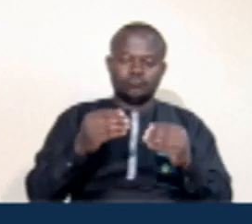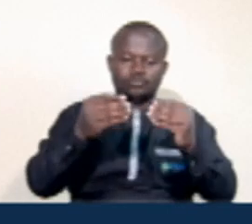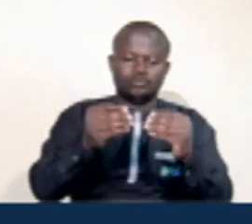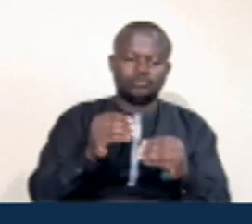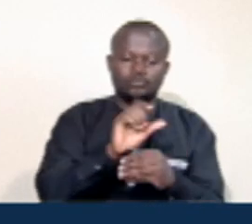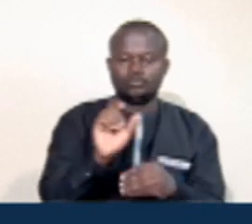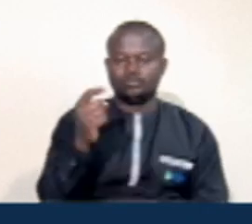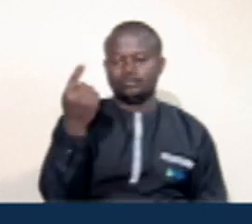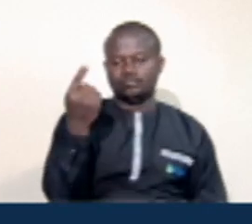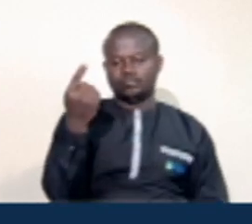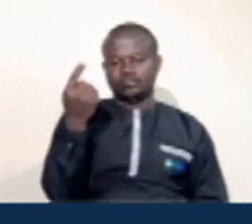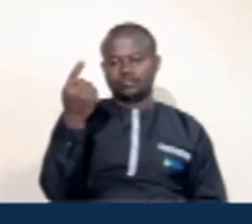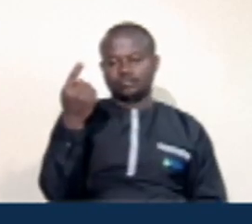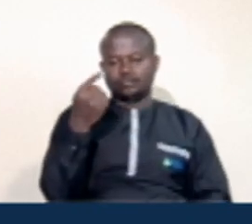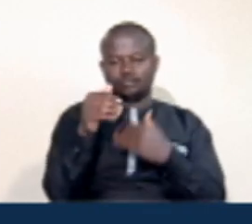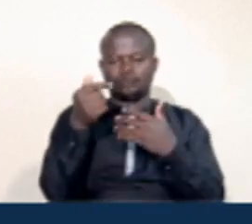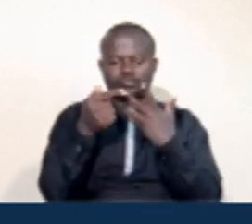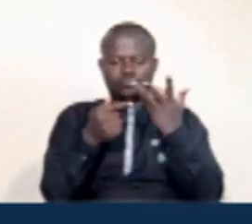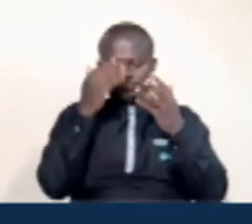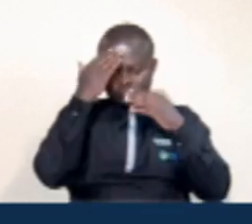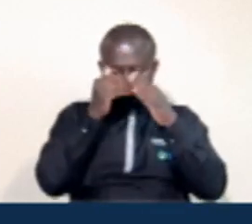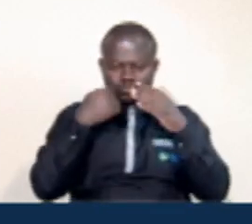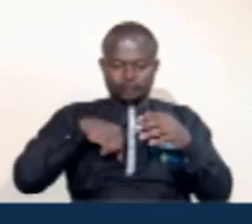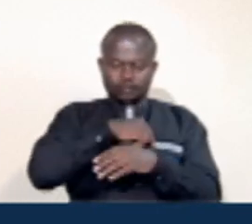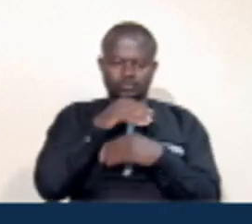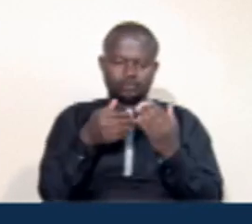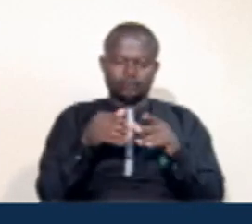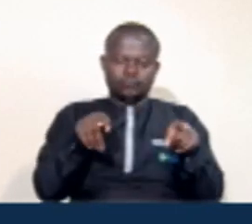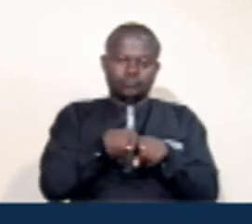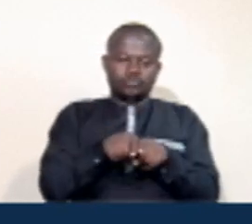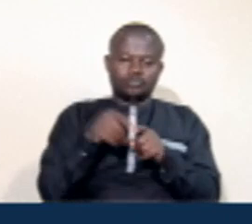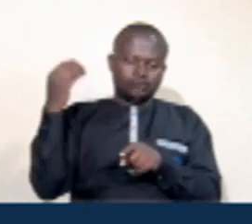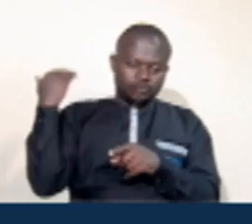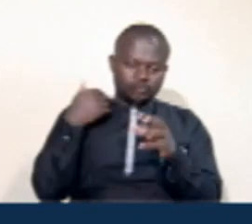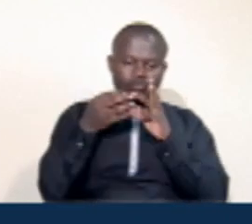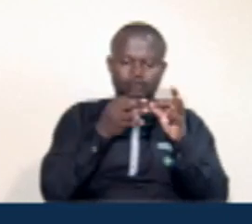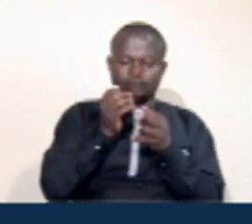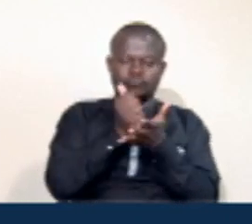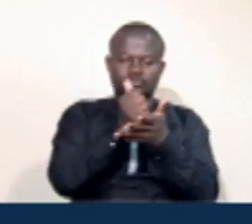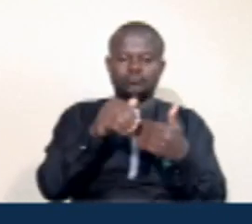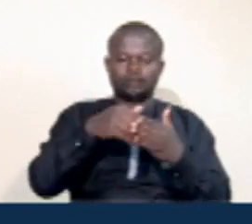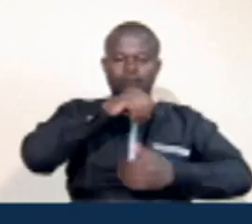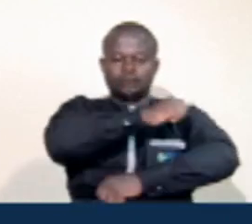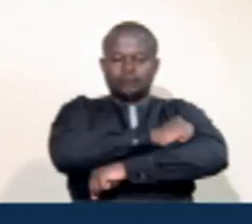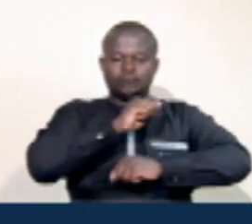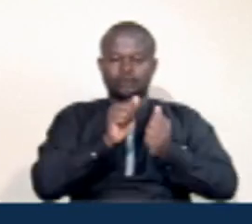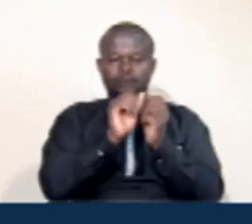aho icyumweru kimwe ibi rero bikaba ari kugira ngo nkuko nabivuze kare dufashe abanyeshuri ndetse n'abarimu